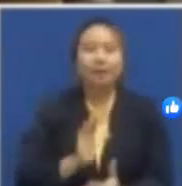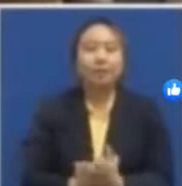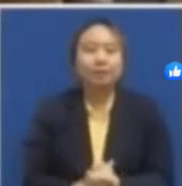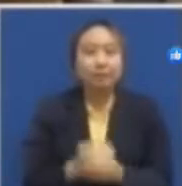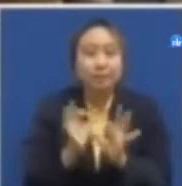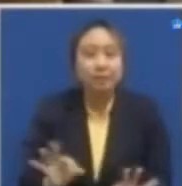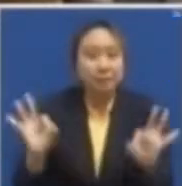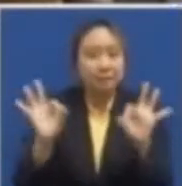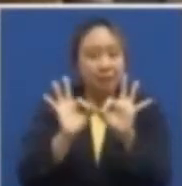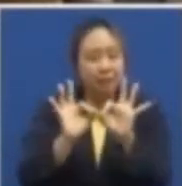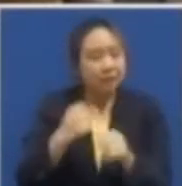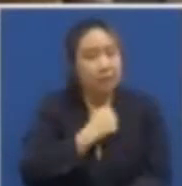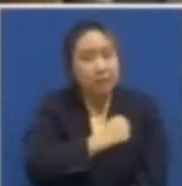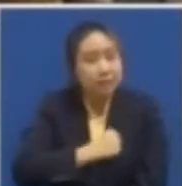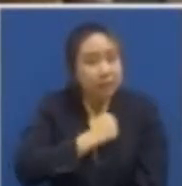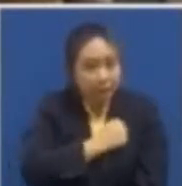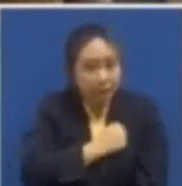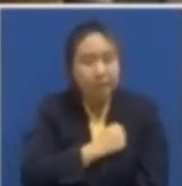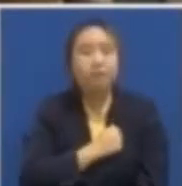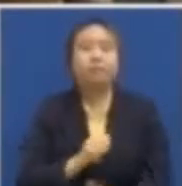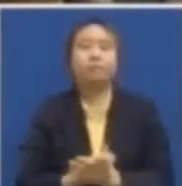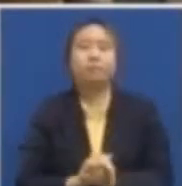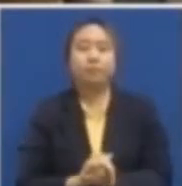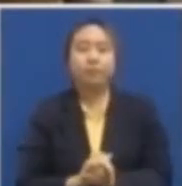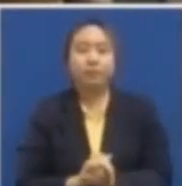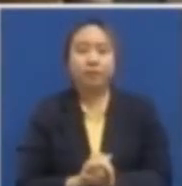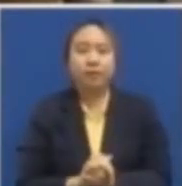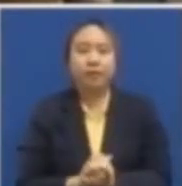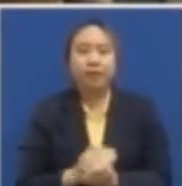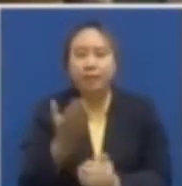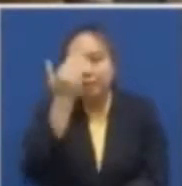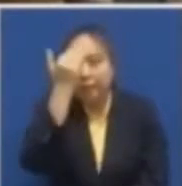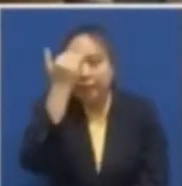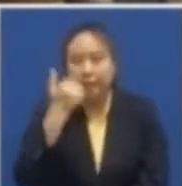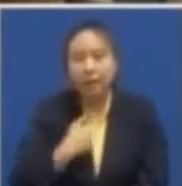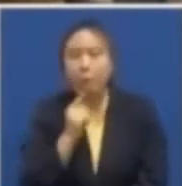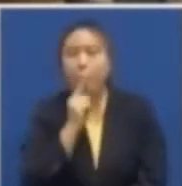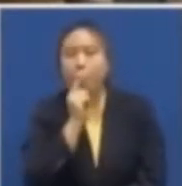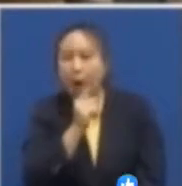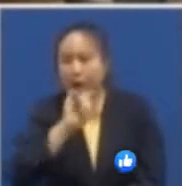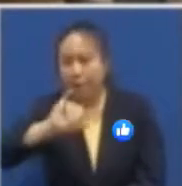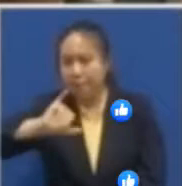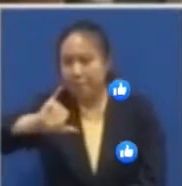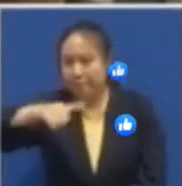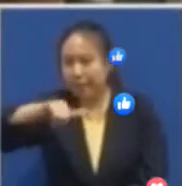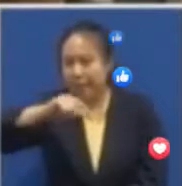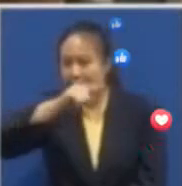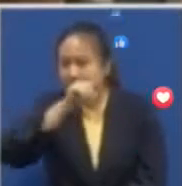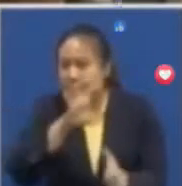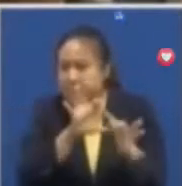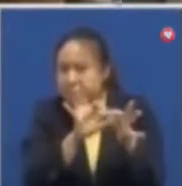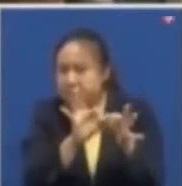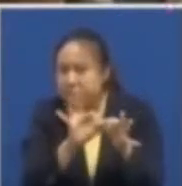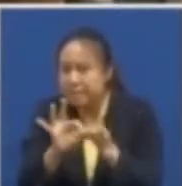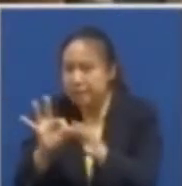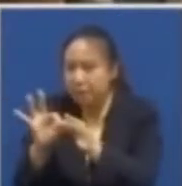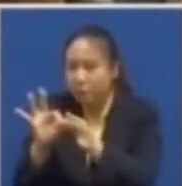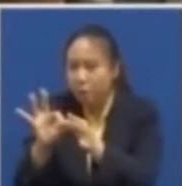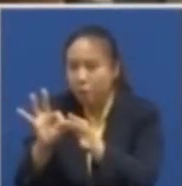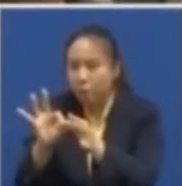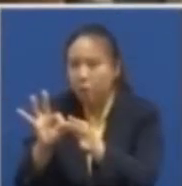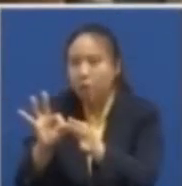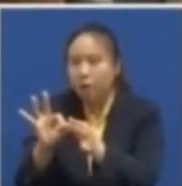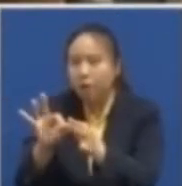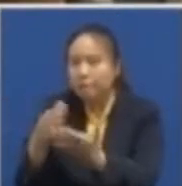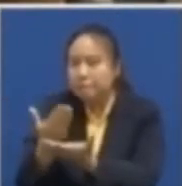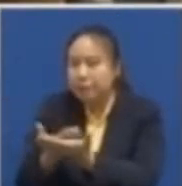าเสียใจเป็นอย่างยิ่งแต่ผมไม่อยากให้ถอนหรอกครับที่ไปกล่าวหาว่าอาจจะไปเกี่ยวเลยไปถึงเรื่องการใช้ง